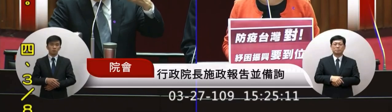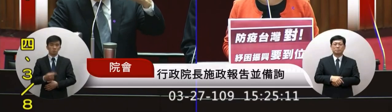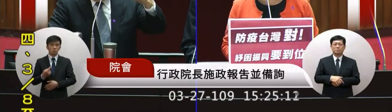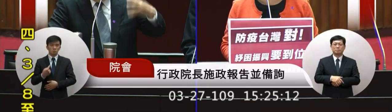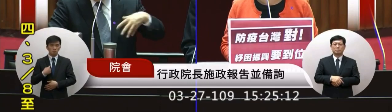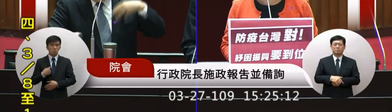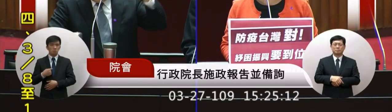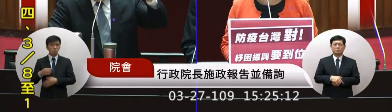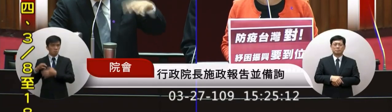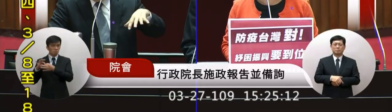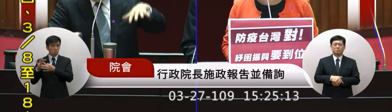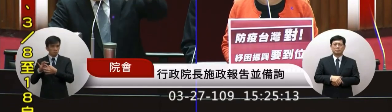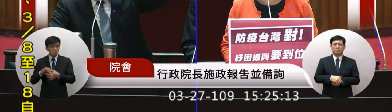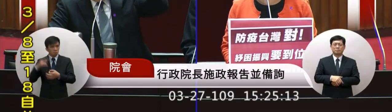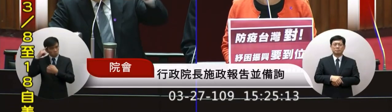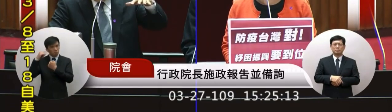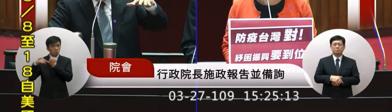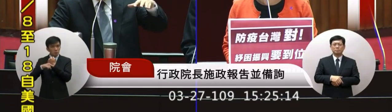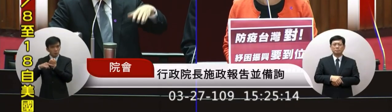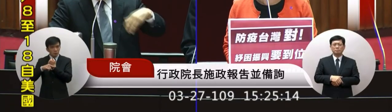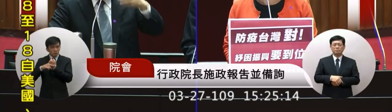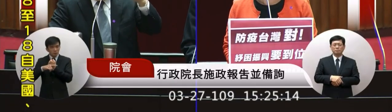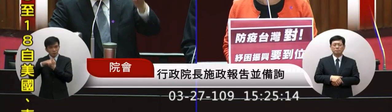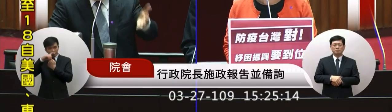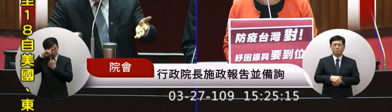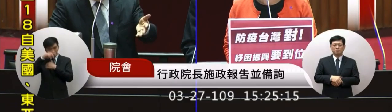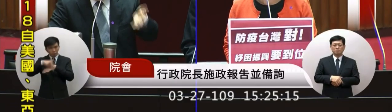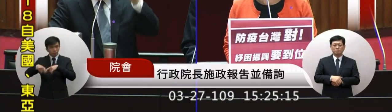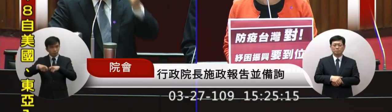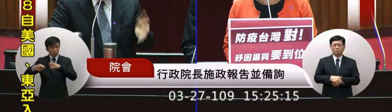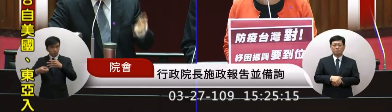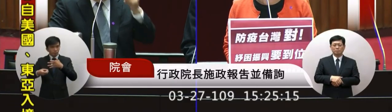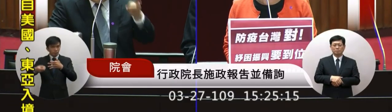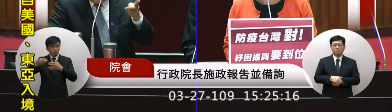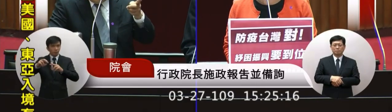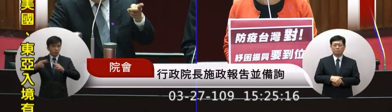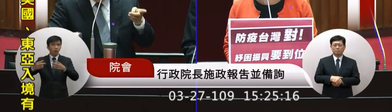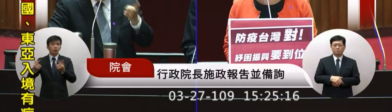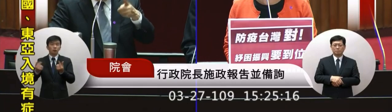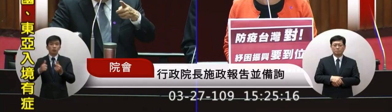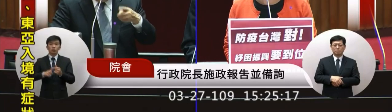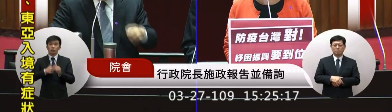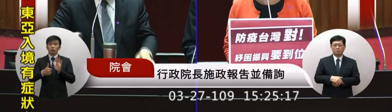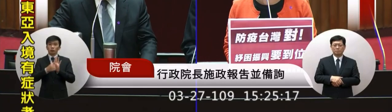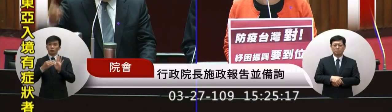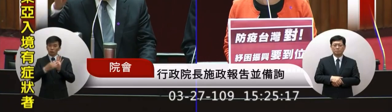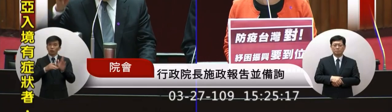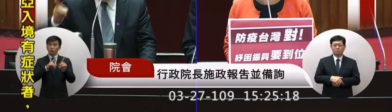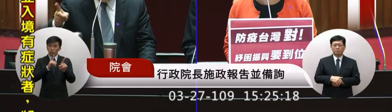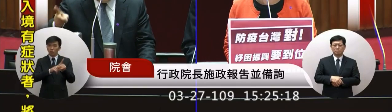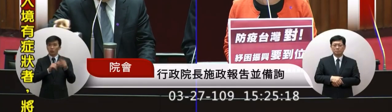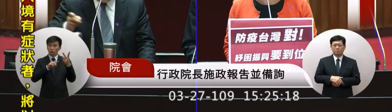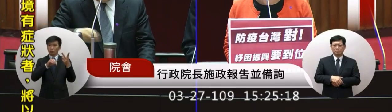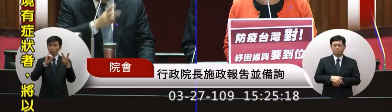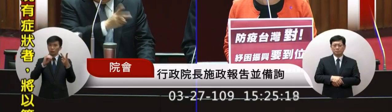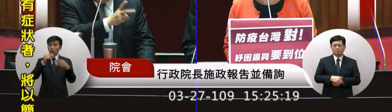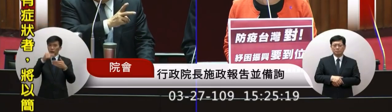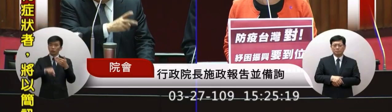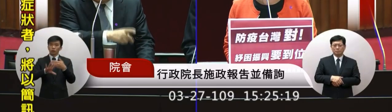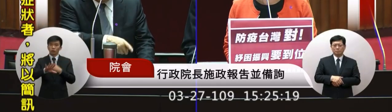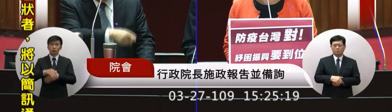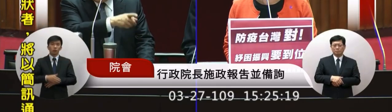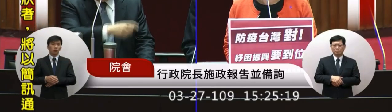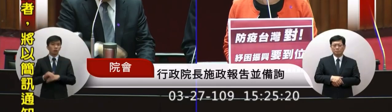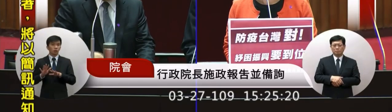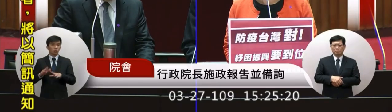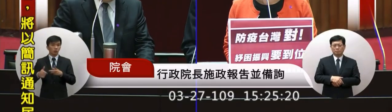发，一直在升级啦，所以唔叫有实名制，实名制二点零。你看，即摆实名制二点零的第二轮